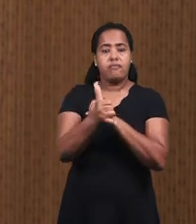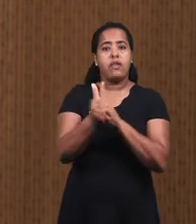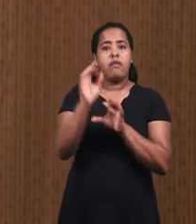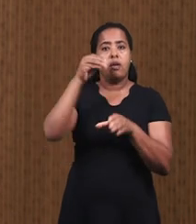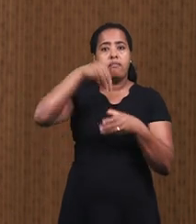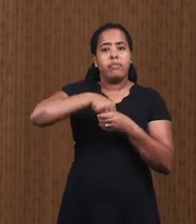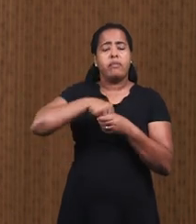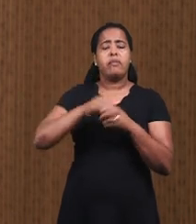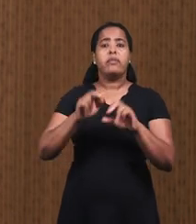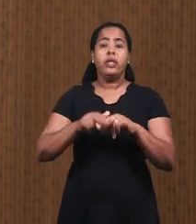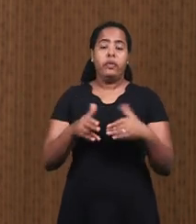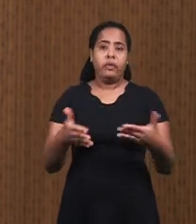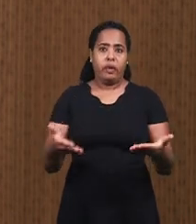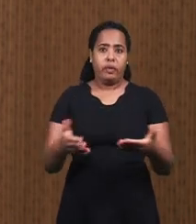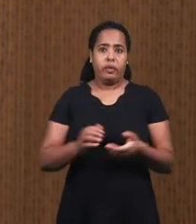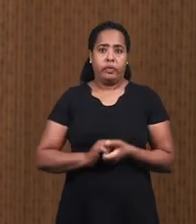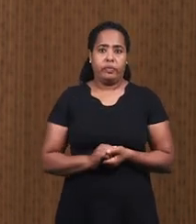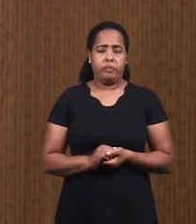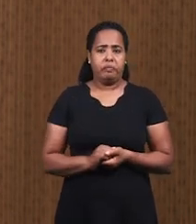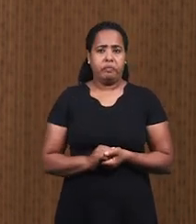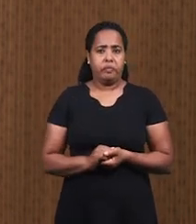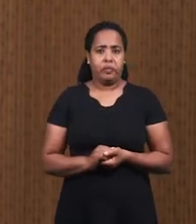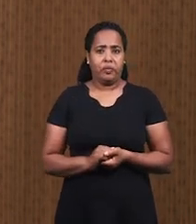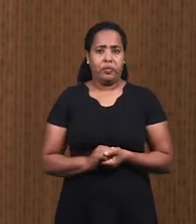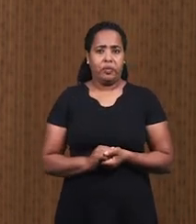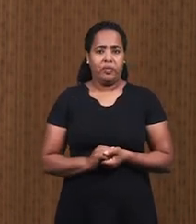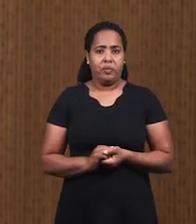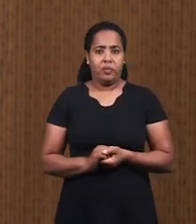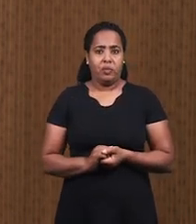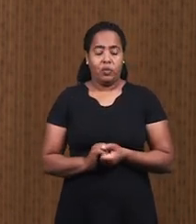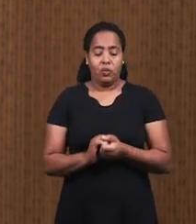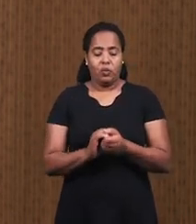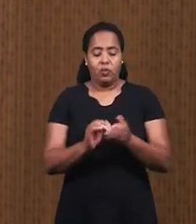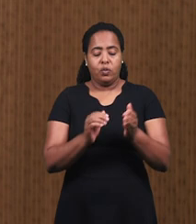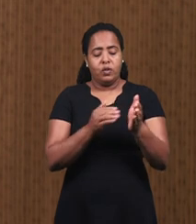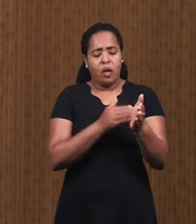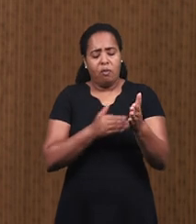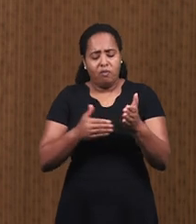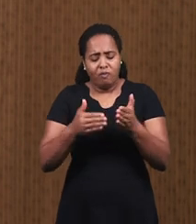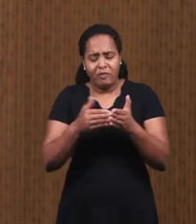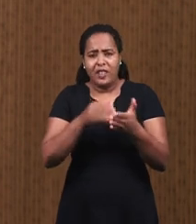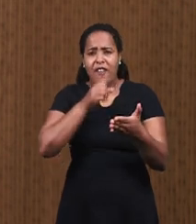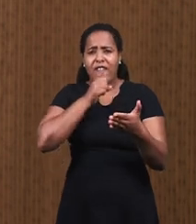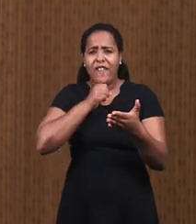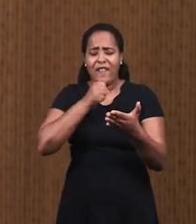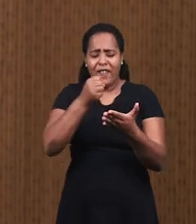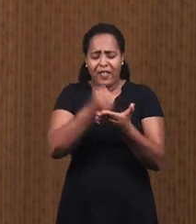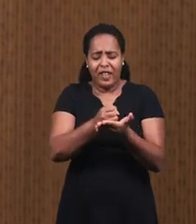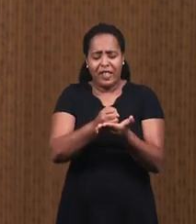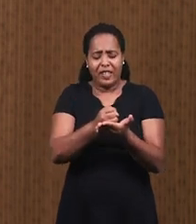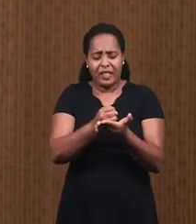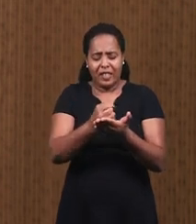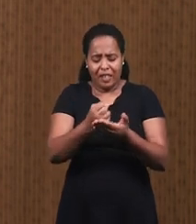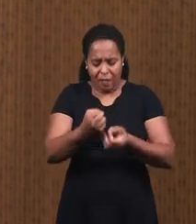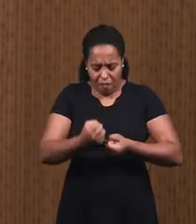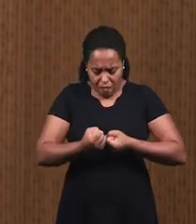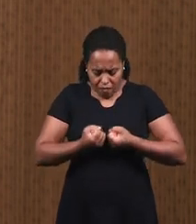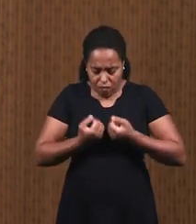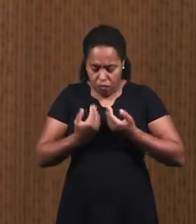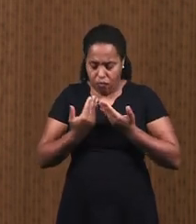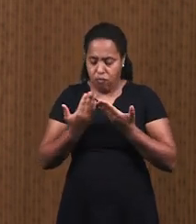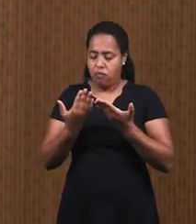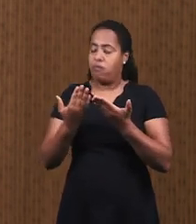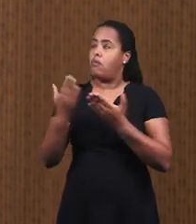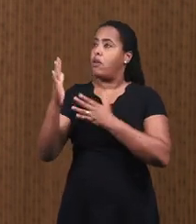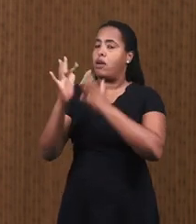prophétisé à l'Ancien Testament. Pourquoi? Parce que tout l'Ancien Testament, il s'inspire de